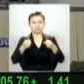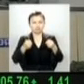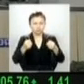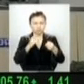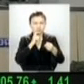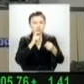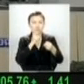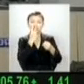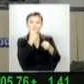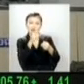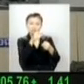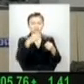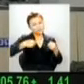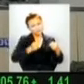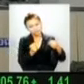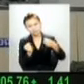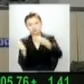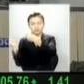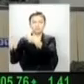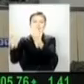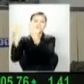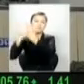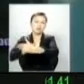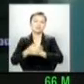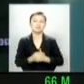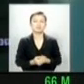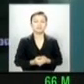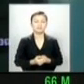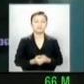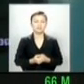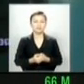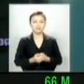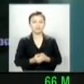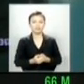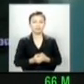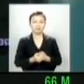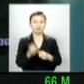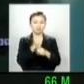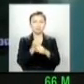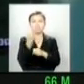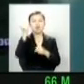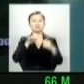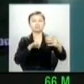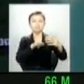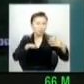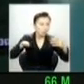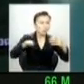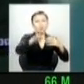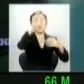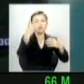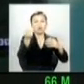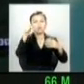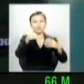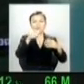ขอให้หลบออกจากพื้นที่โดยเปลี่ยนเส้นทางออกไปเลยหรือเพิ่มความเร็วแซงกลุ่มออกไปหรือถ้าหากทำ